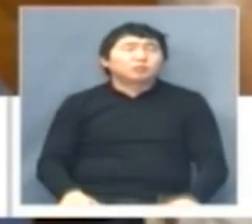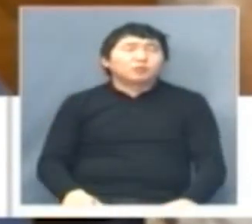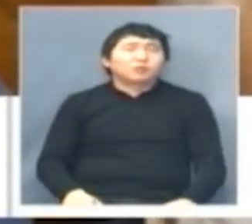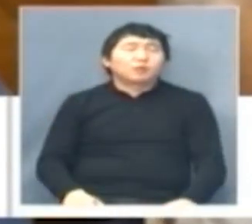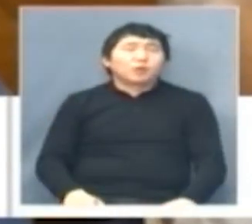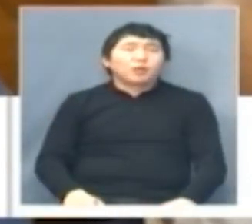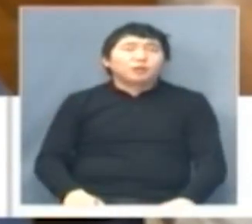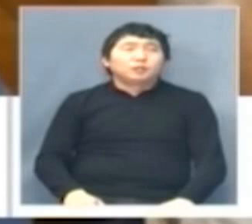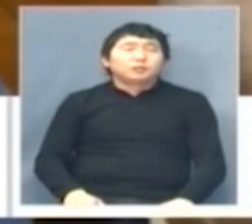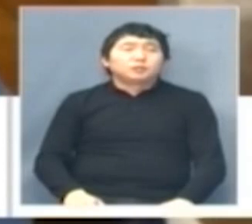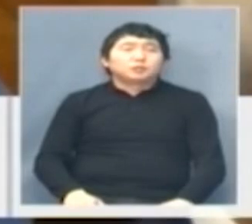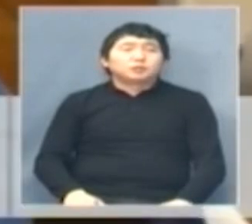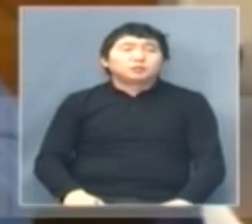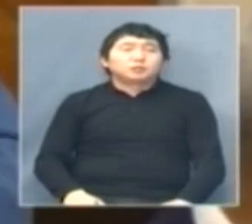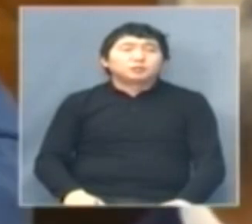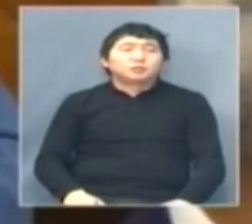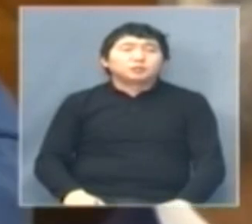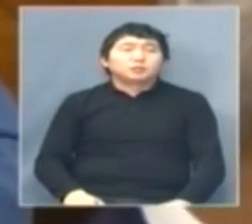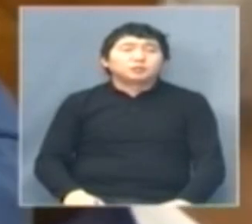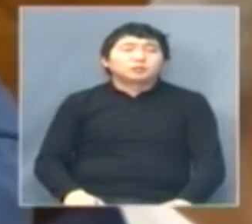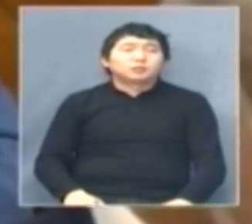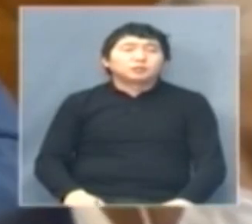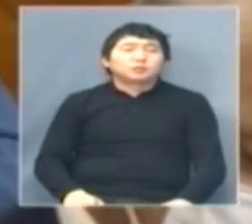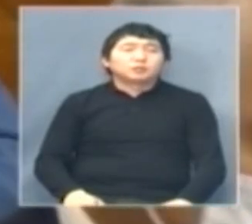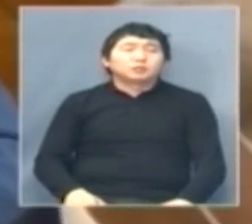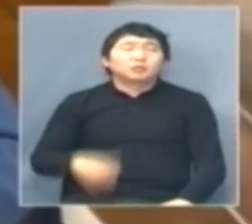позволит обеспечить формирование ответственного владения животными и гуманного обращения с ними.